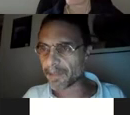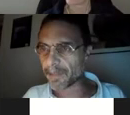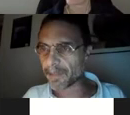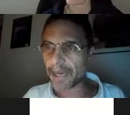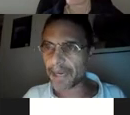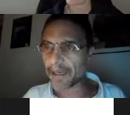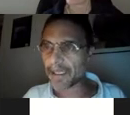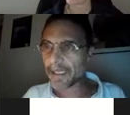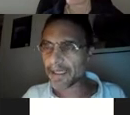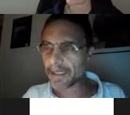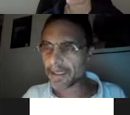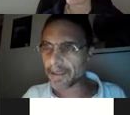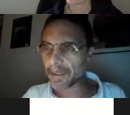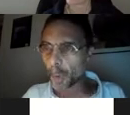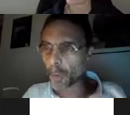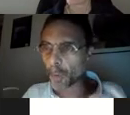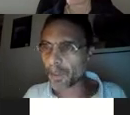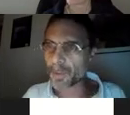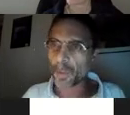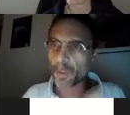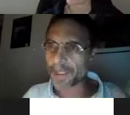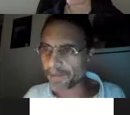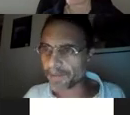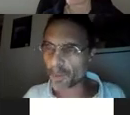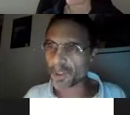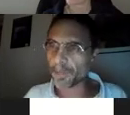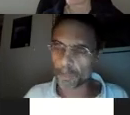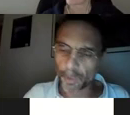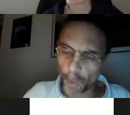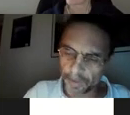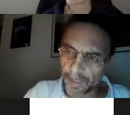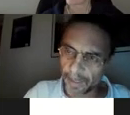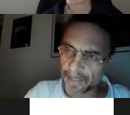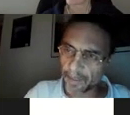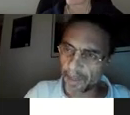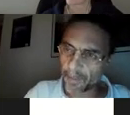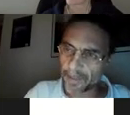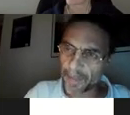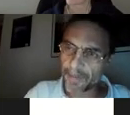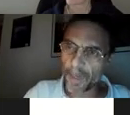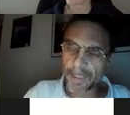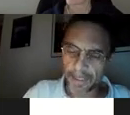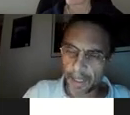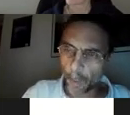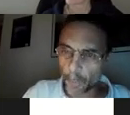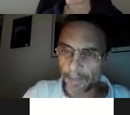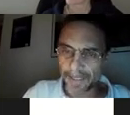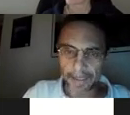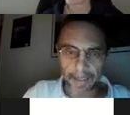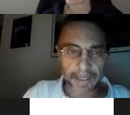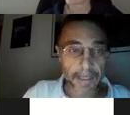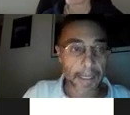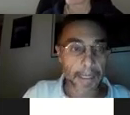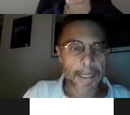si realizzava attorno alla questione se fosse appunto il Covid una normale influenza oppure la